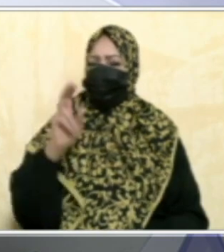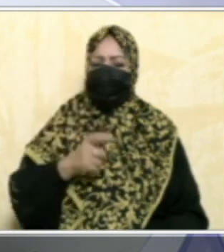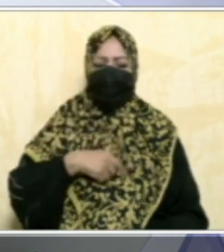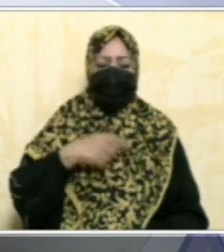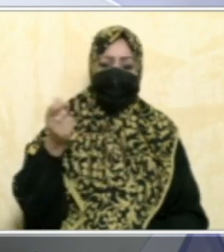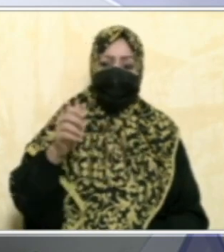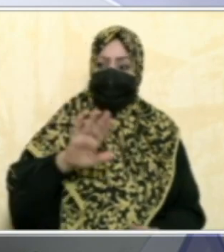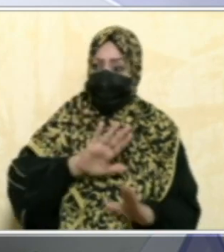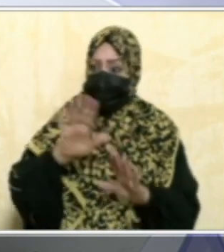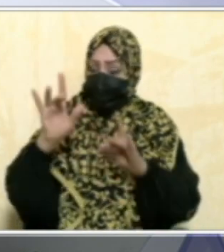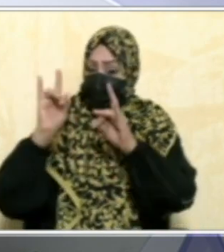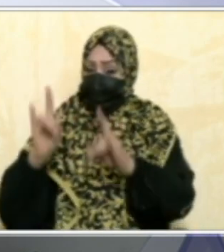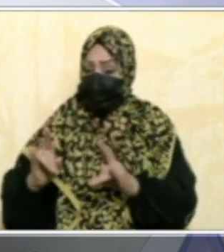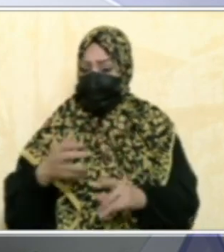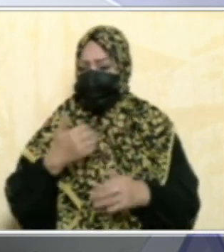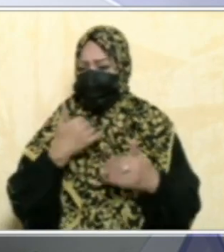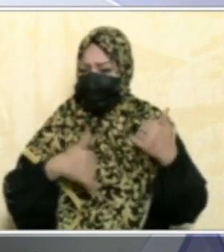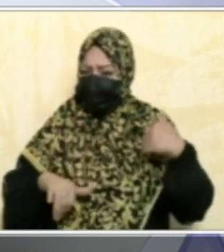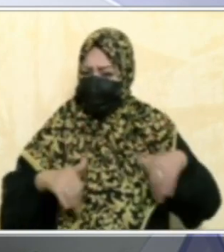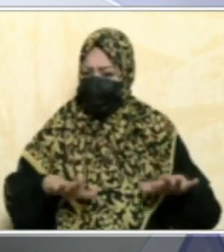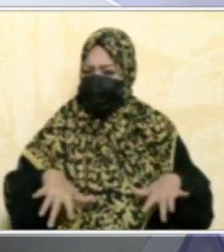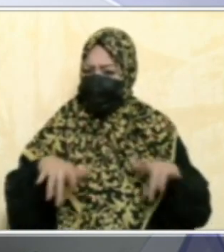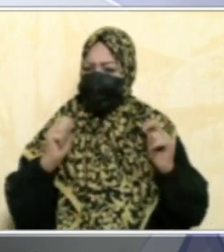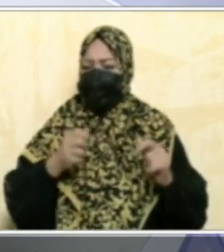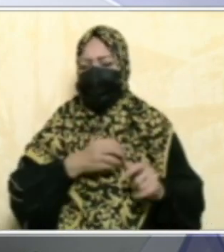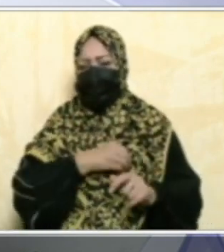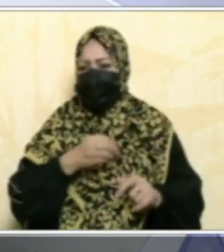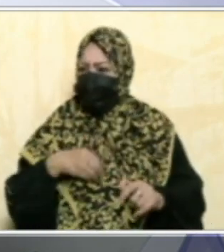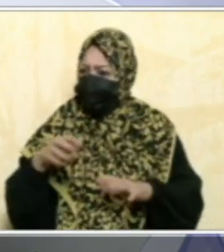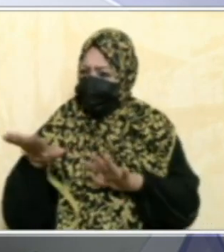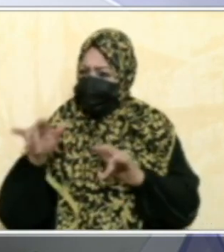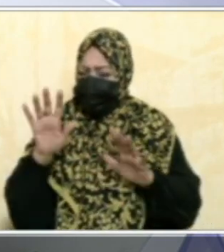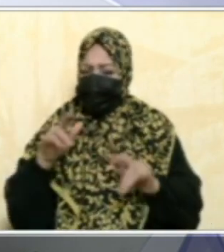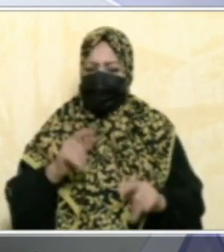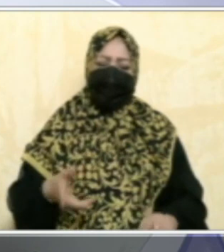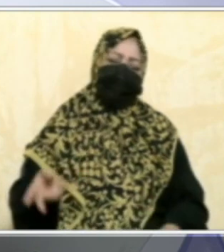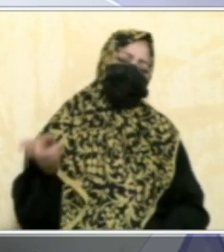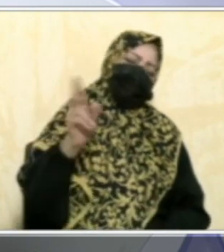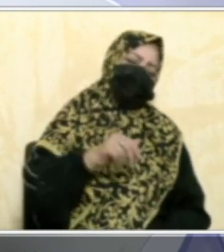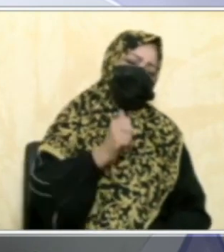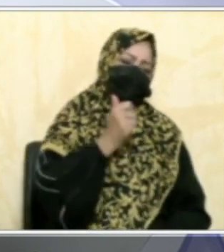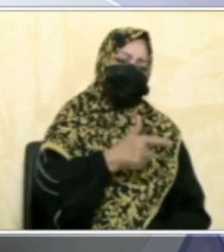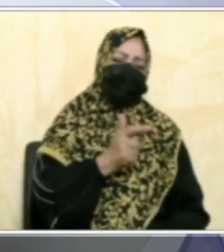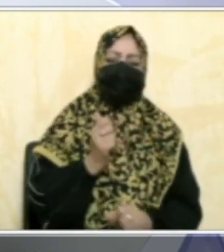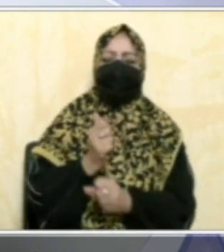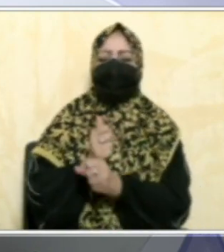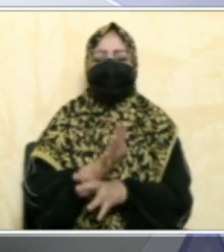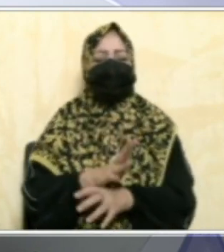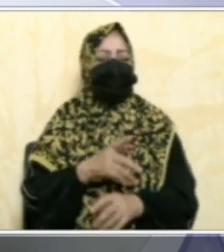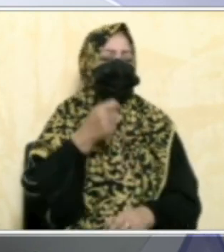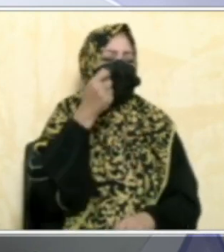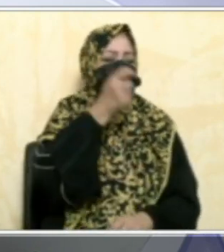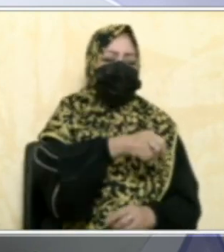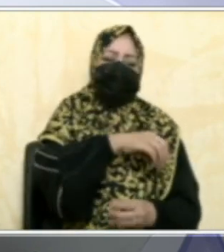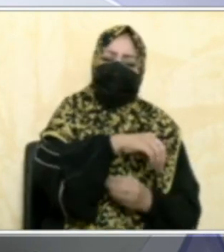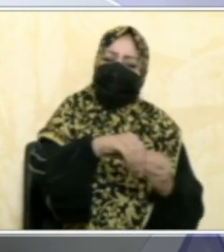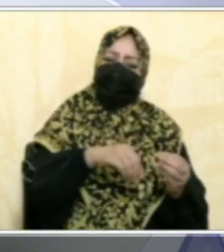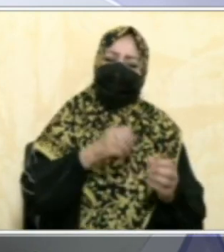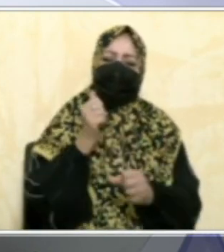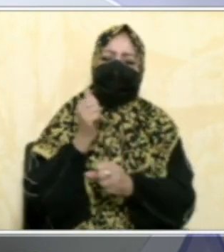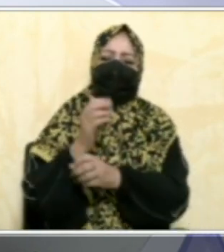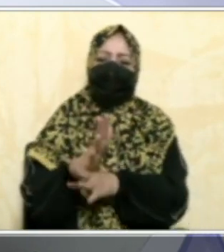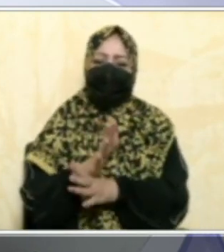اكتفى الناس، له بعد ذلك أن يستعمل هذا المال في تحجيج الناس، إحجاج الناس، أو